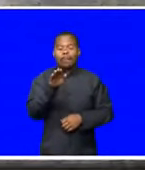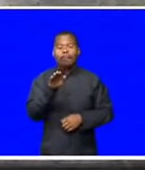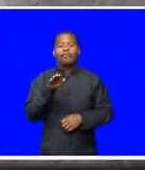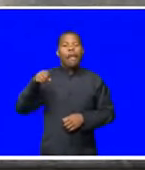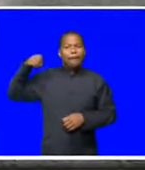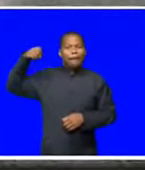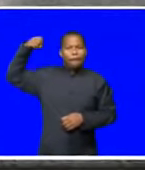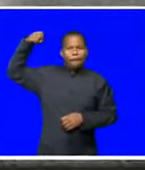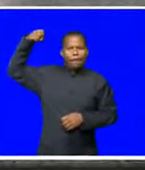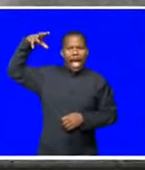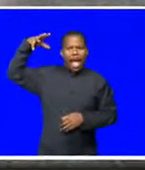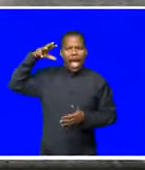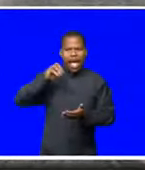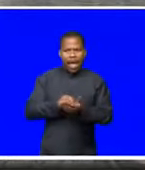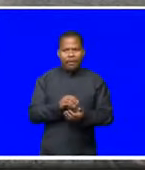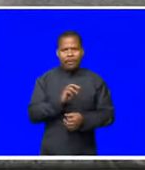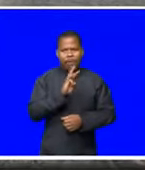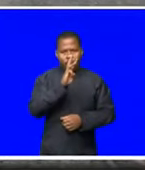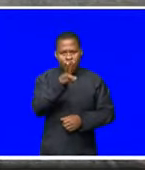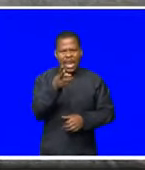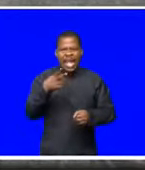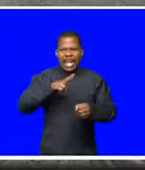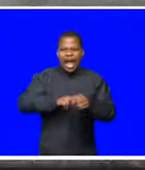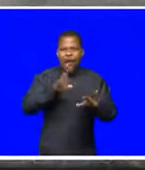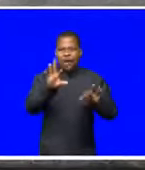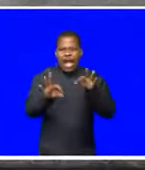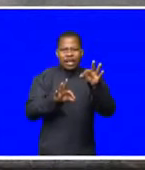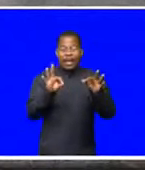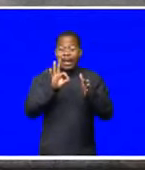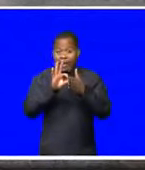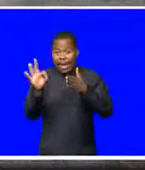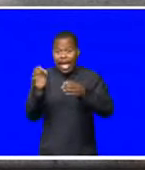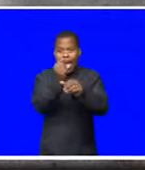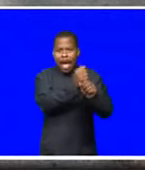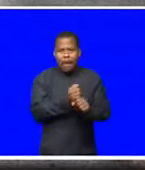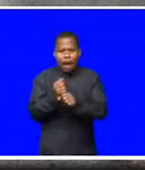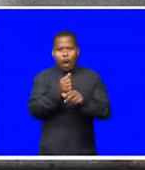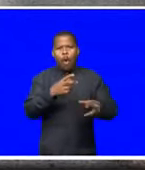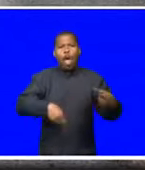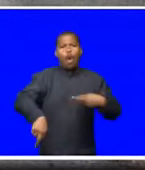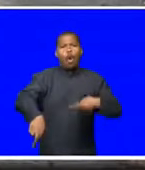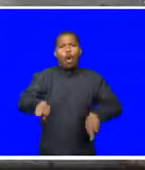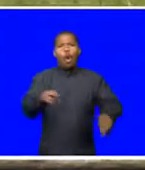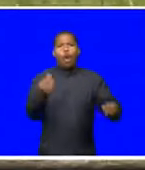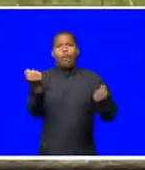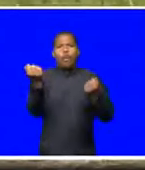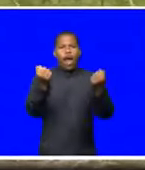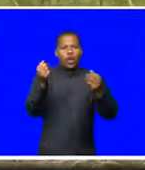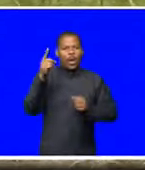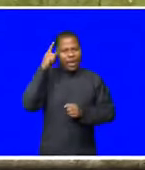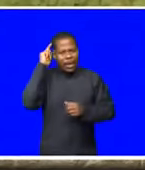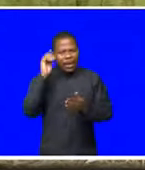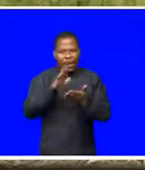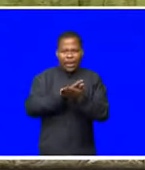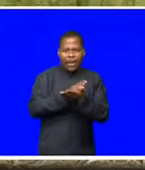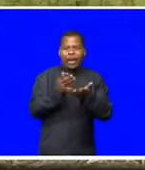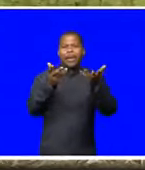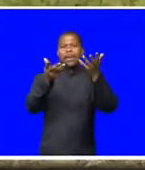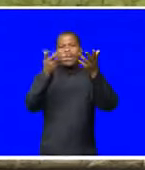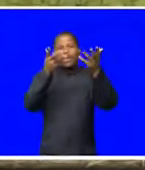kanti uphinze walandza nangekufakwa kwemgwaco wetiyela kule nkundla. Le nkundla